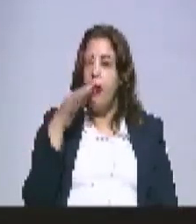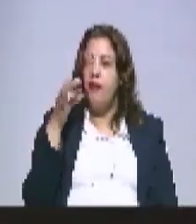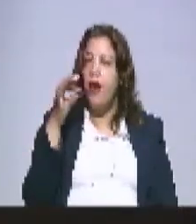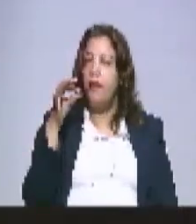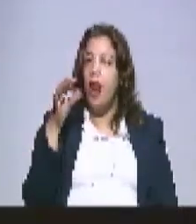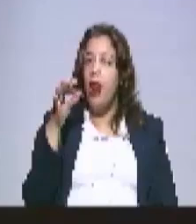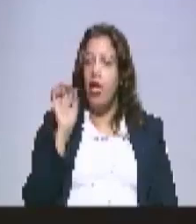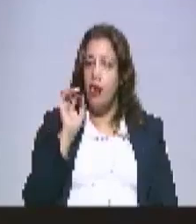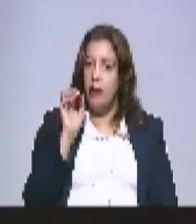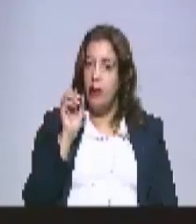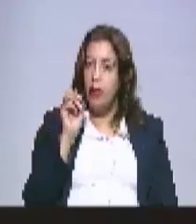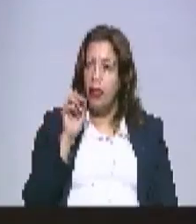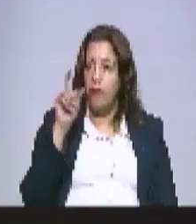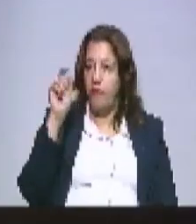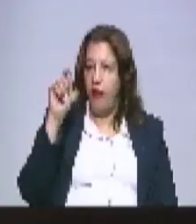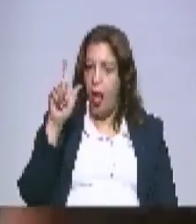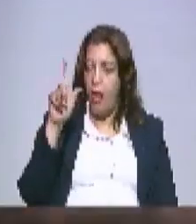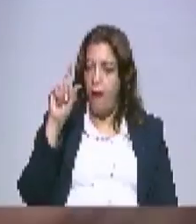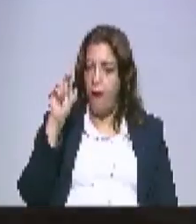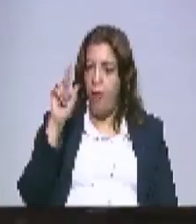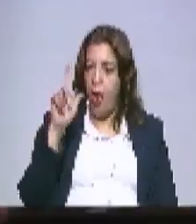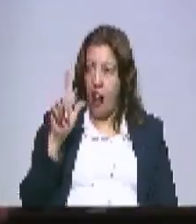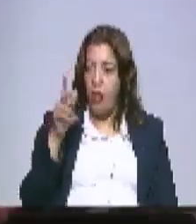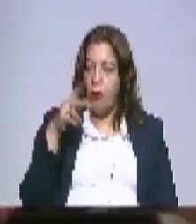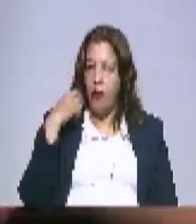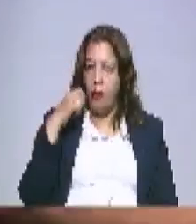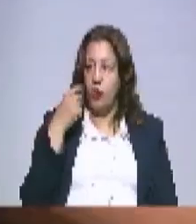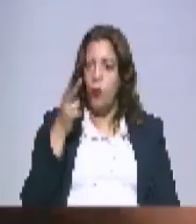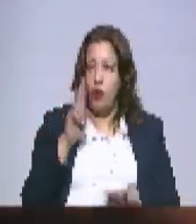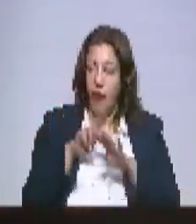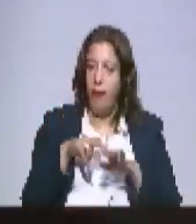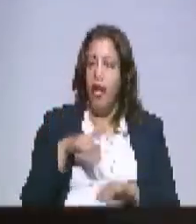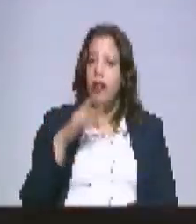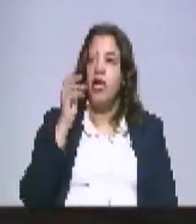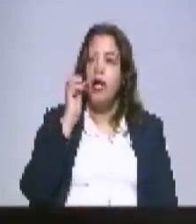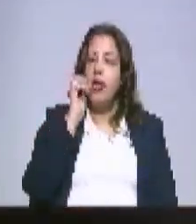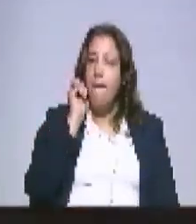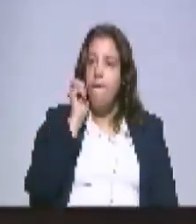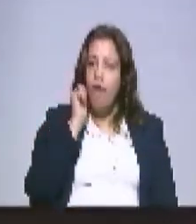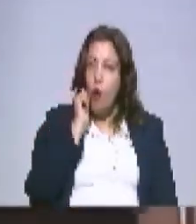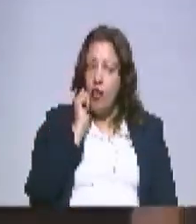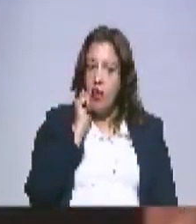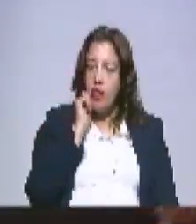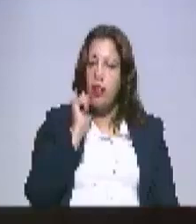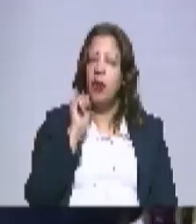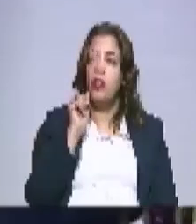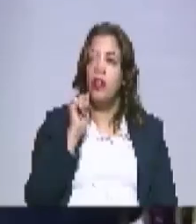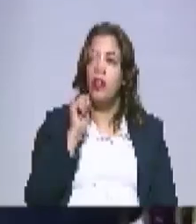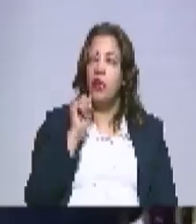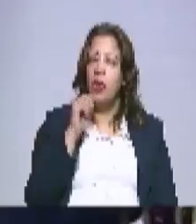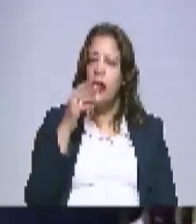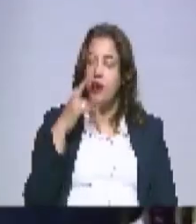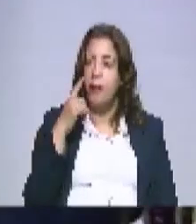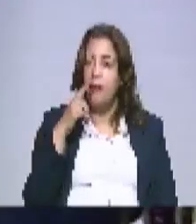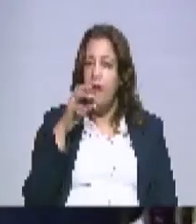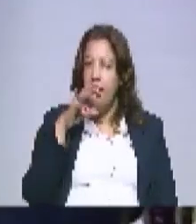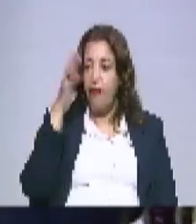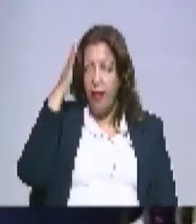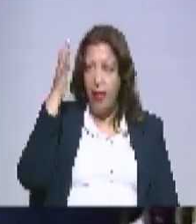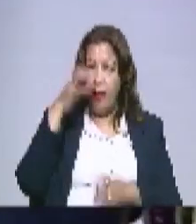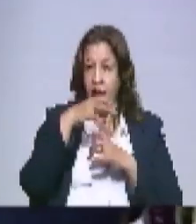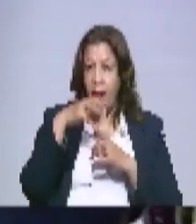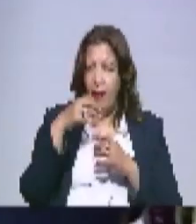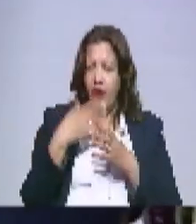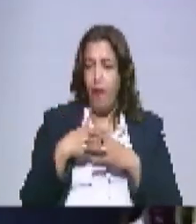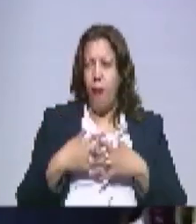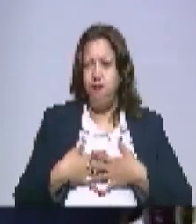حاطين كاتشب حراق. قرنبيط يعني كمون، وإحنا قلنا بنحط ليه الكمون مع القرنبيط؟ القرنبيط في بعض مع بعض الناس يعني